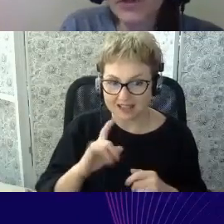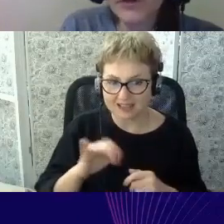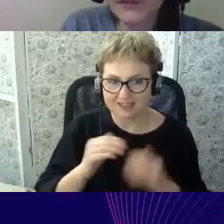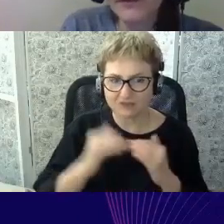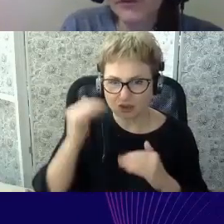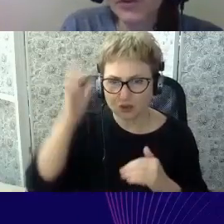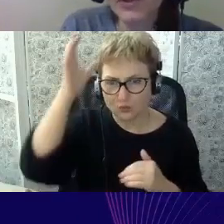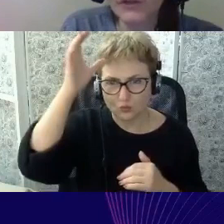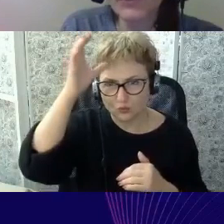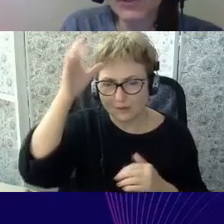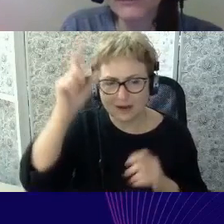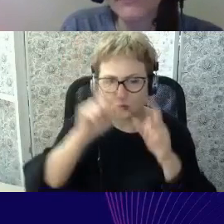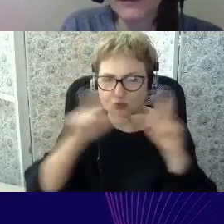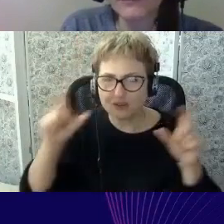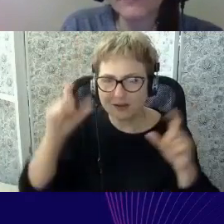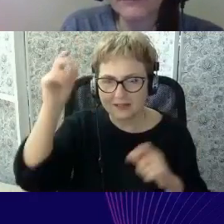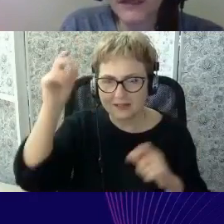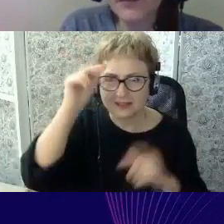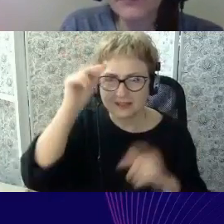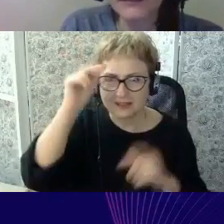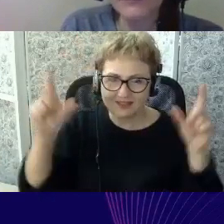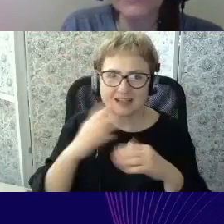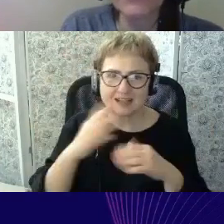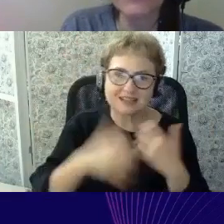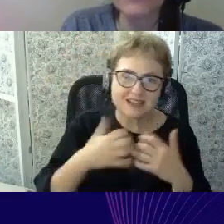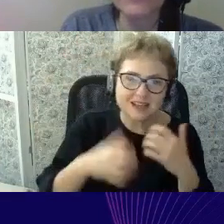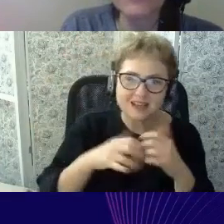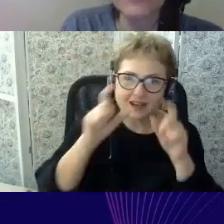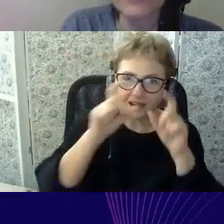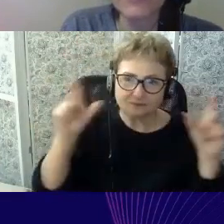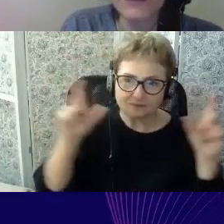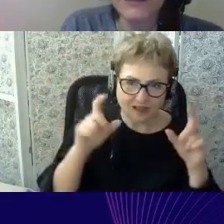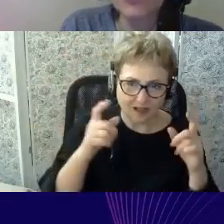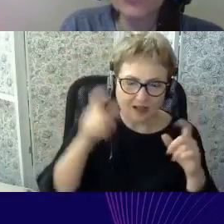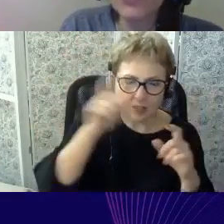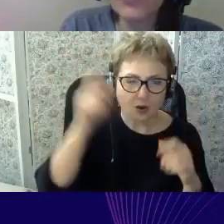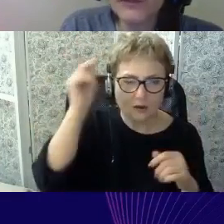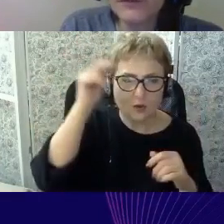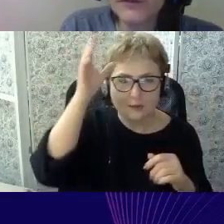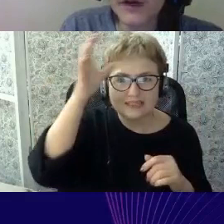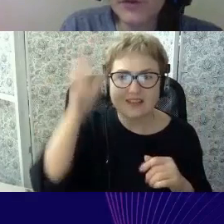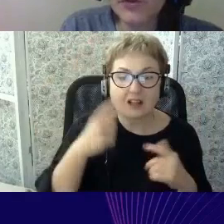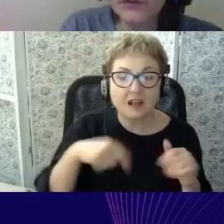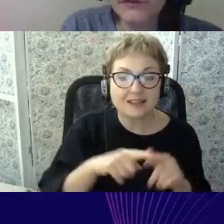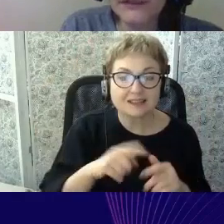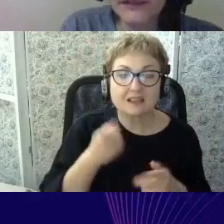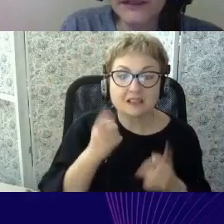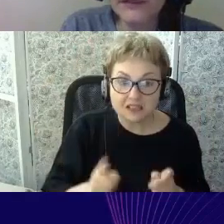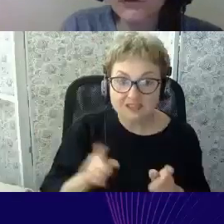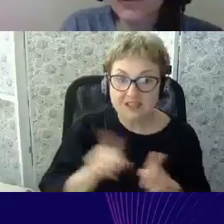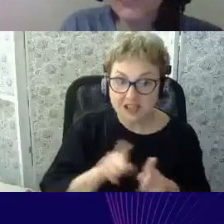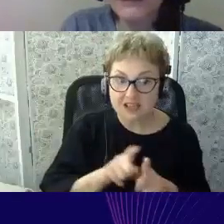наверное, высших образовательных учреждений большинства и среднепрофессиональных образовательных организаций, то мы увидим с вами, что